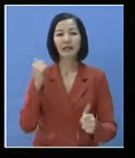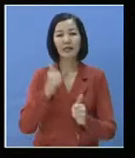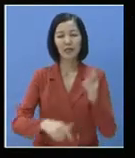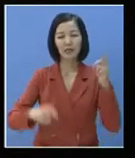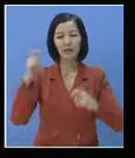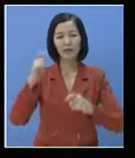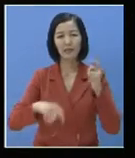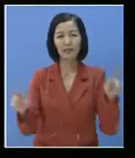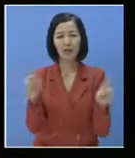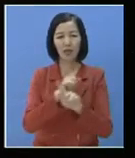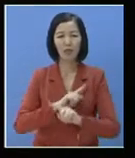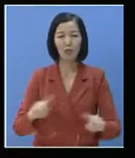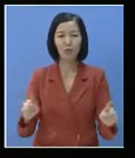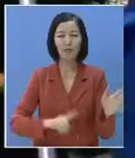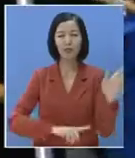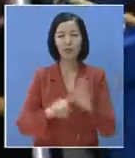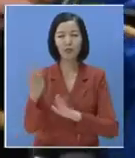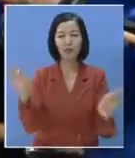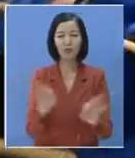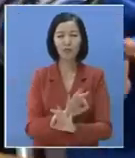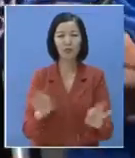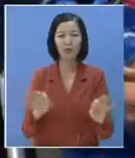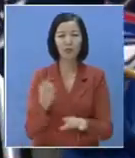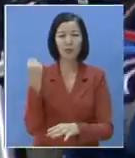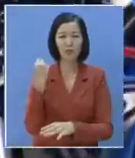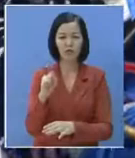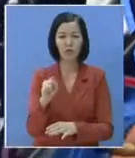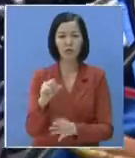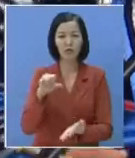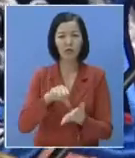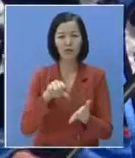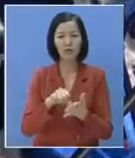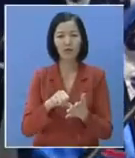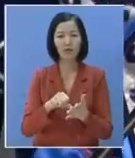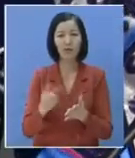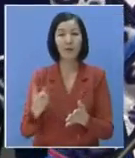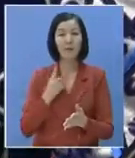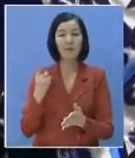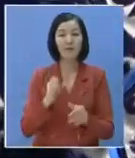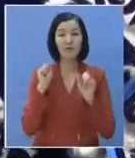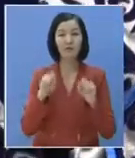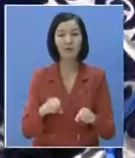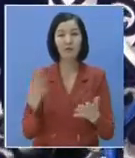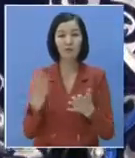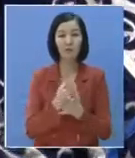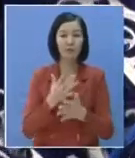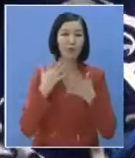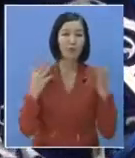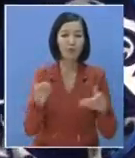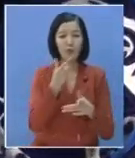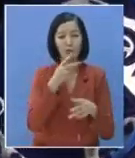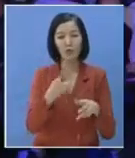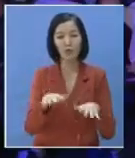фестиваль по-особому значим. Для начинающих музыкантов это шанс заявить о себе. Для именитых мастеров – возможность завоевать еще большую